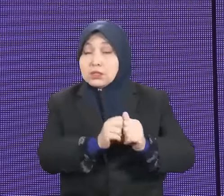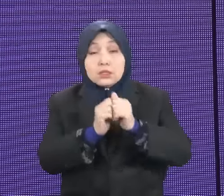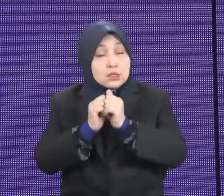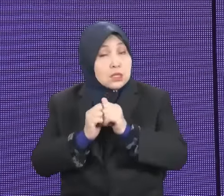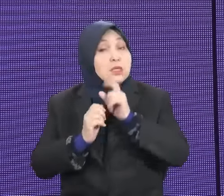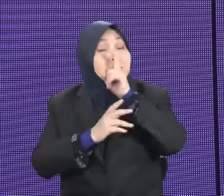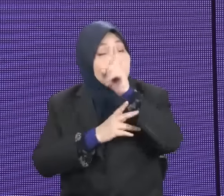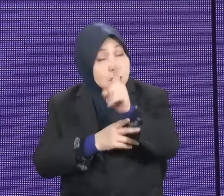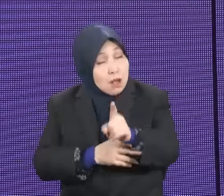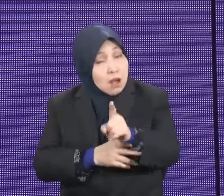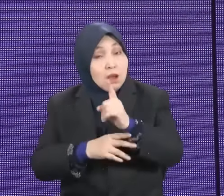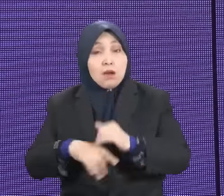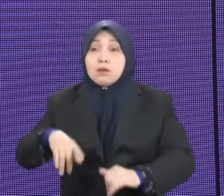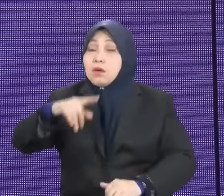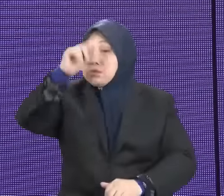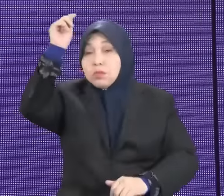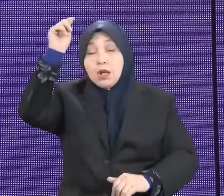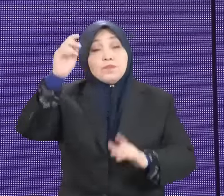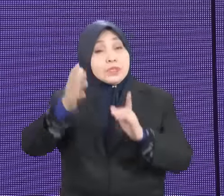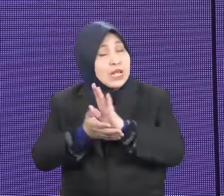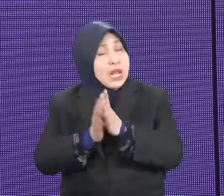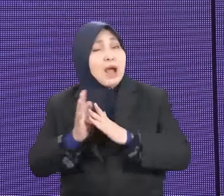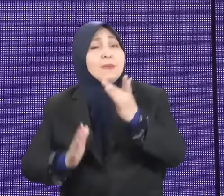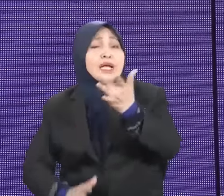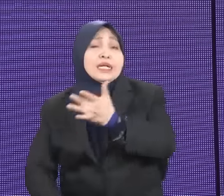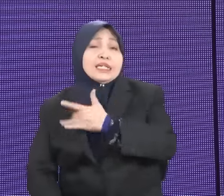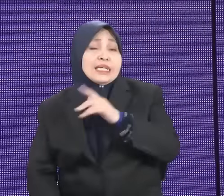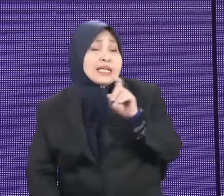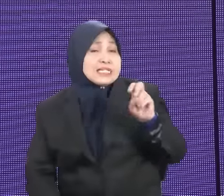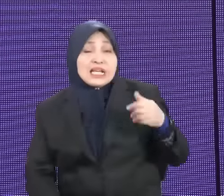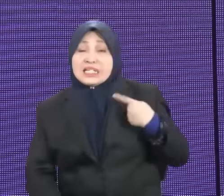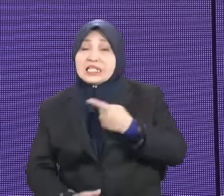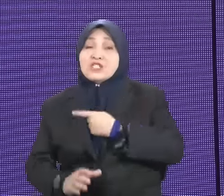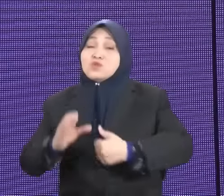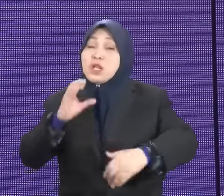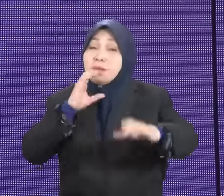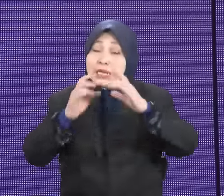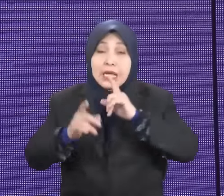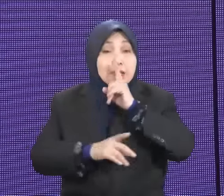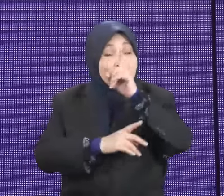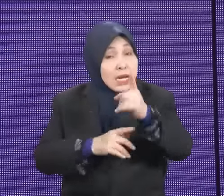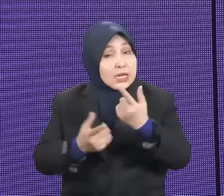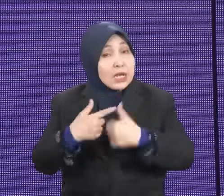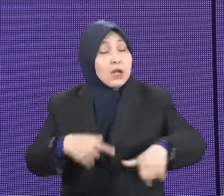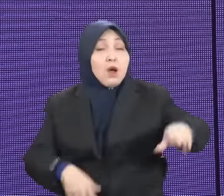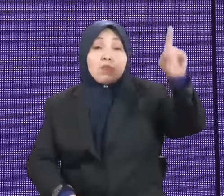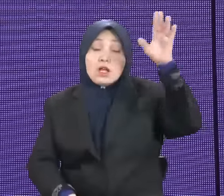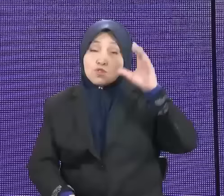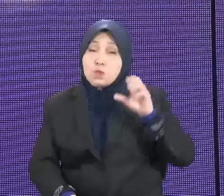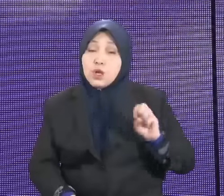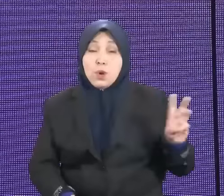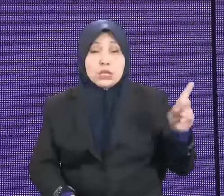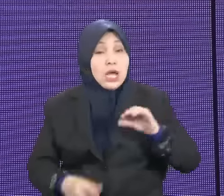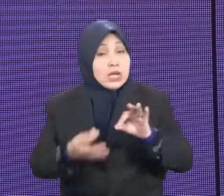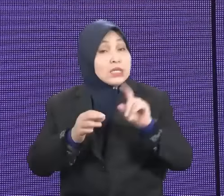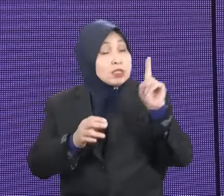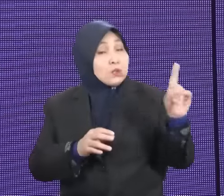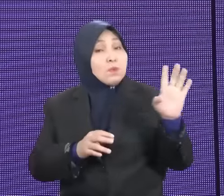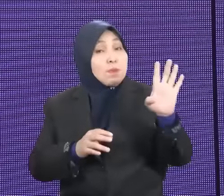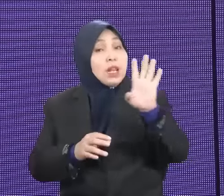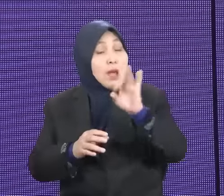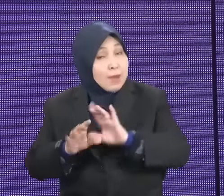haqih ya Jadi apakah kesan apabila kita sudah berinteraksi dengan kebenaran daripada Allah subhanahu wa taala ayat 148